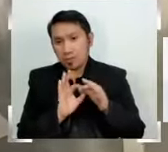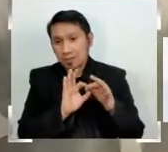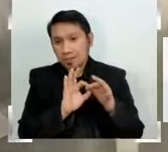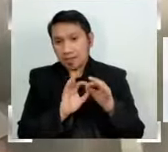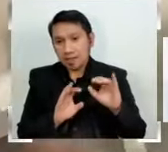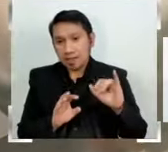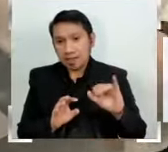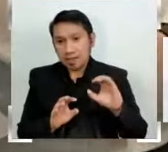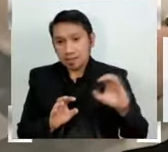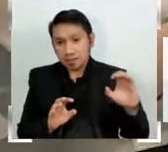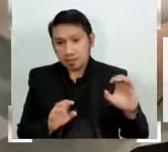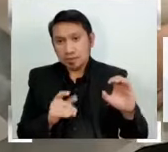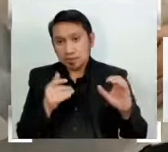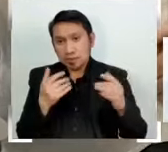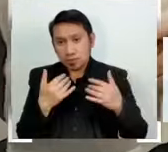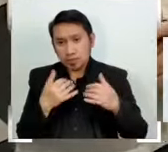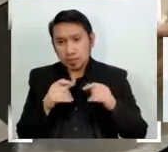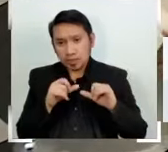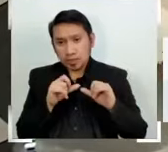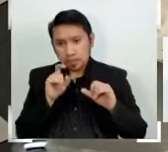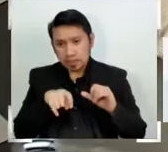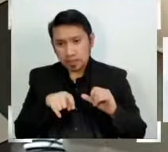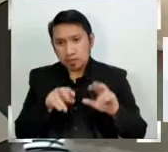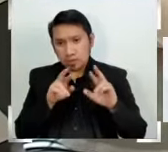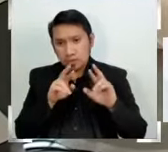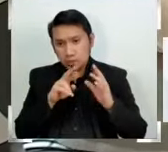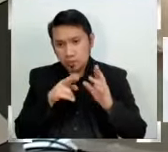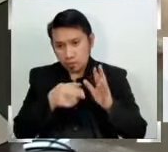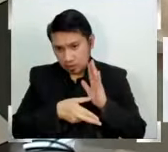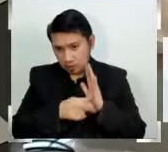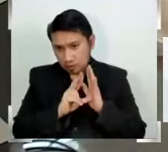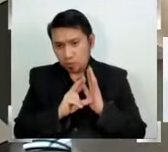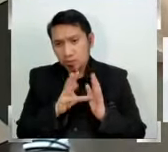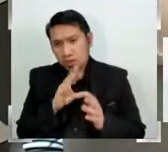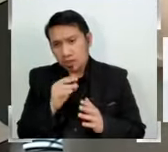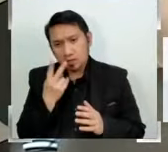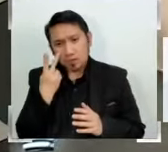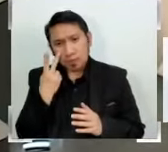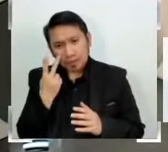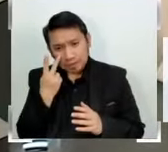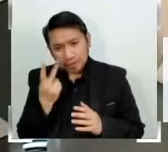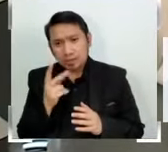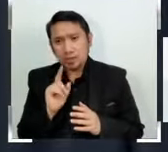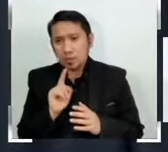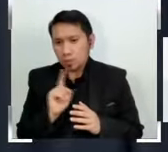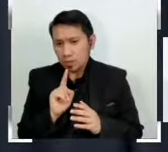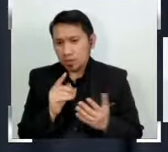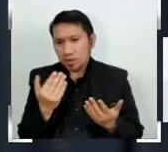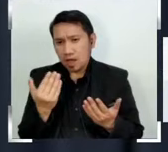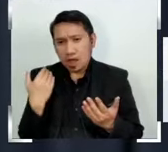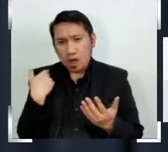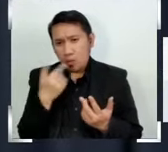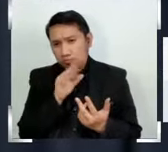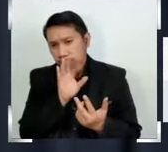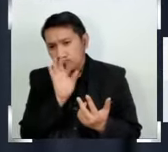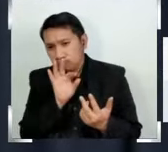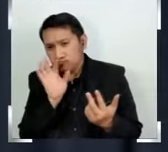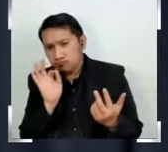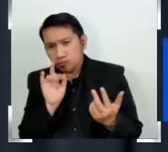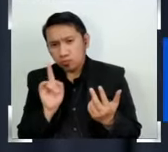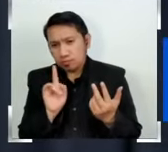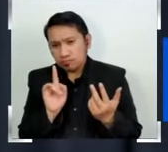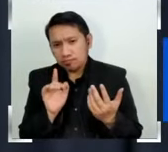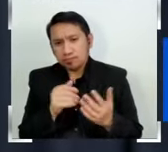under study. So we'll just keep looking at it and see what our options are. Kahit totoo